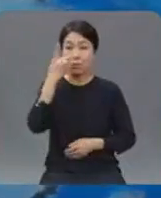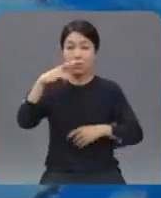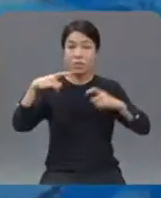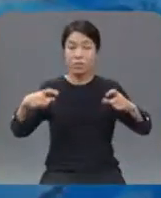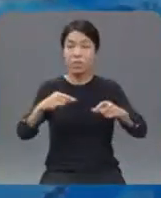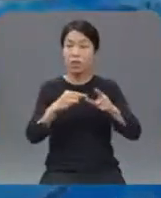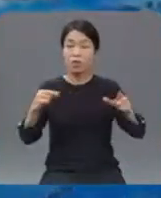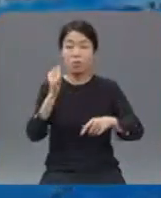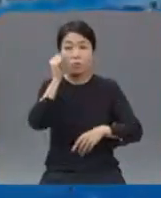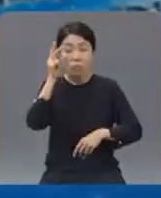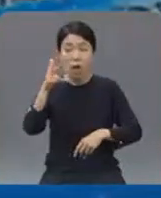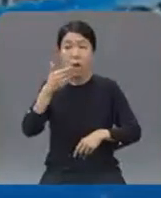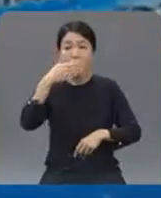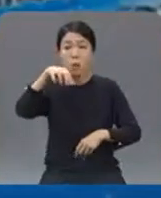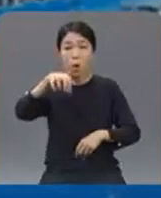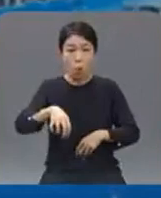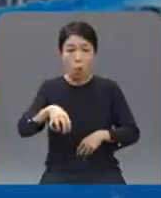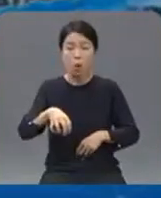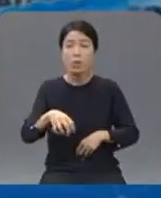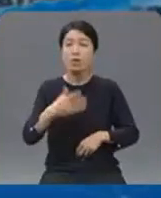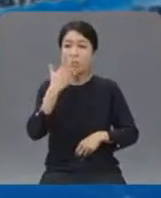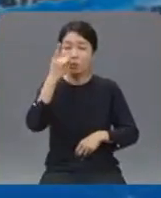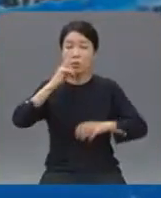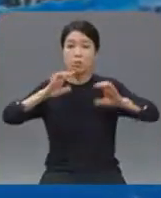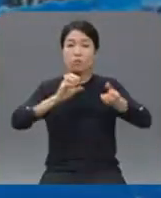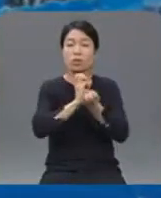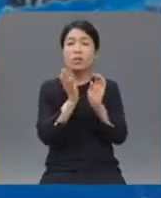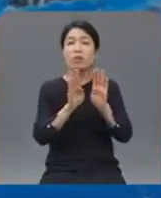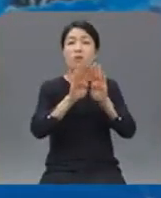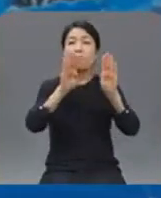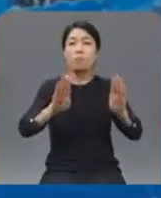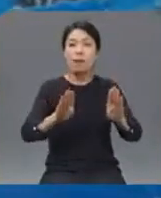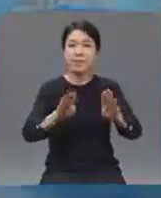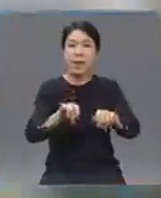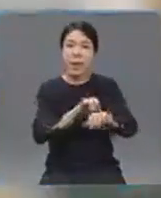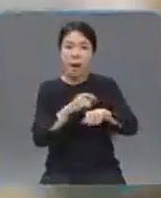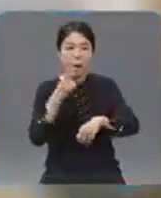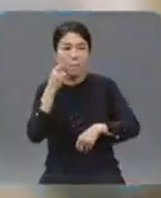순천지역 일부 숙박업소와 음식점에서 순천만 국